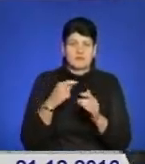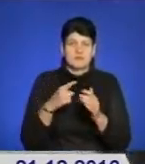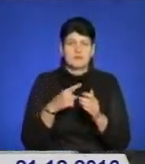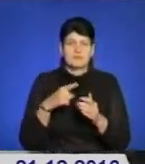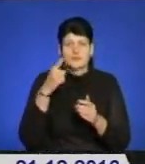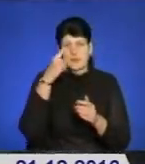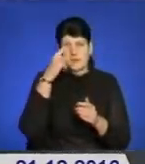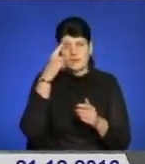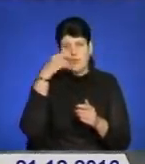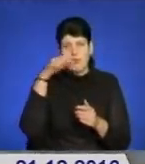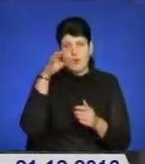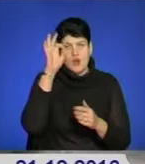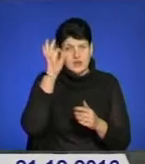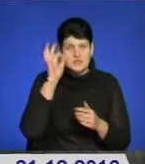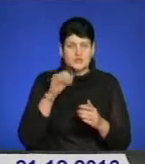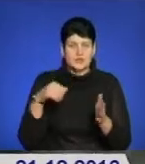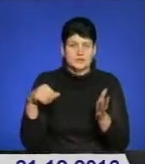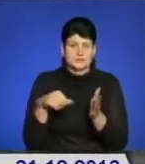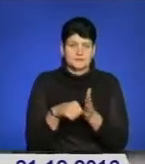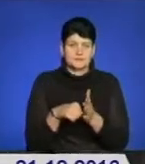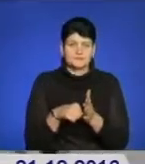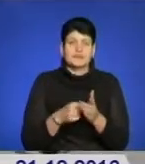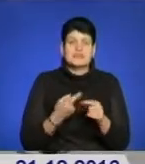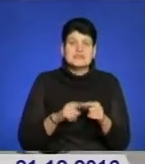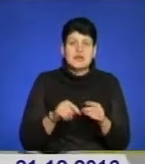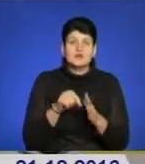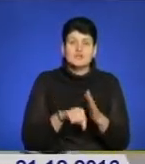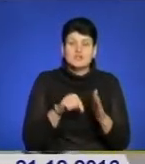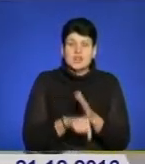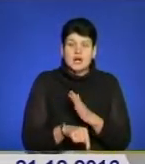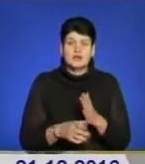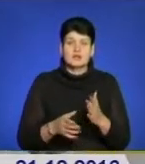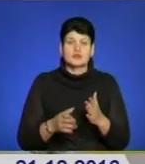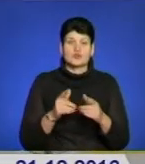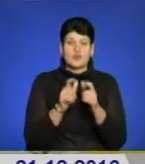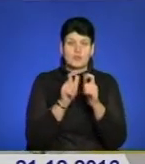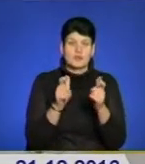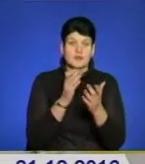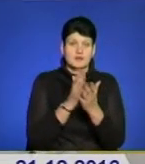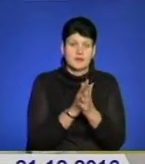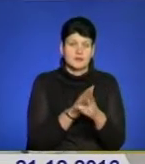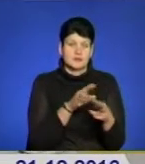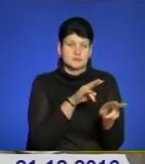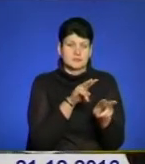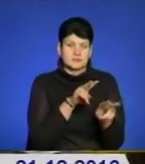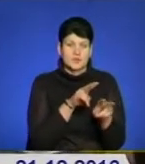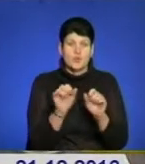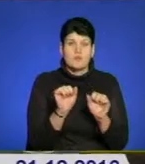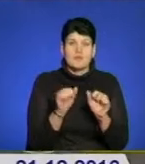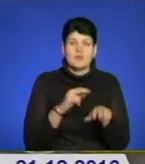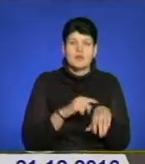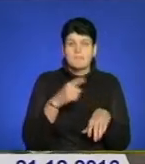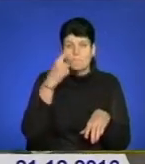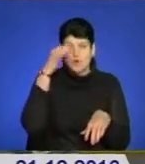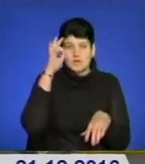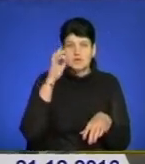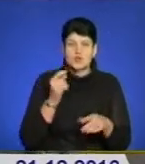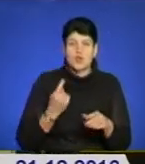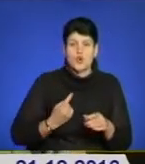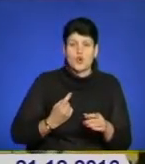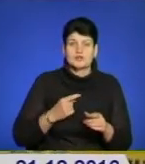допомогою кнопки тривожного виклику. Це означає, що об'єкт, на якому знаходиться наліпка, перебуває під пильним оком управління поліції охорони, і